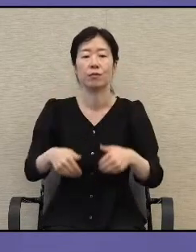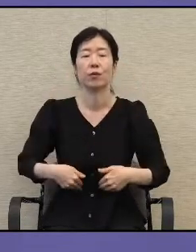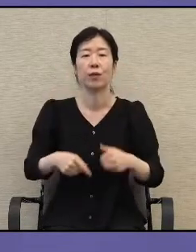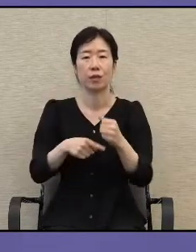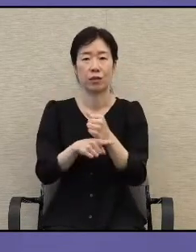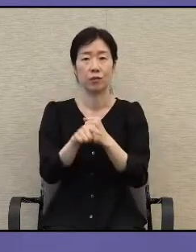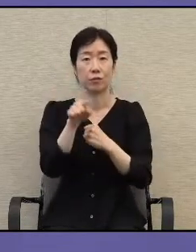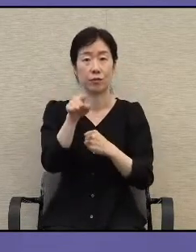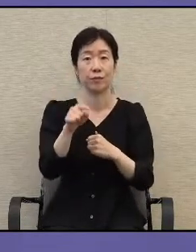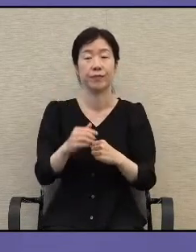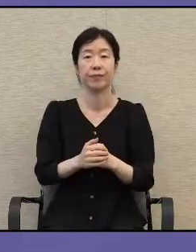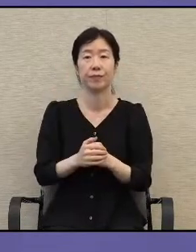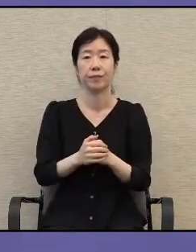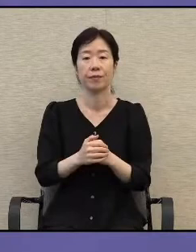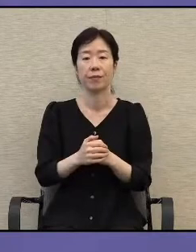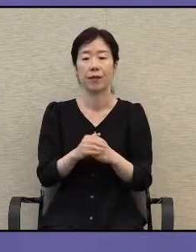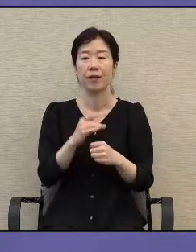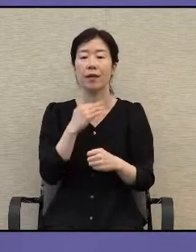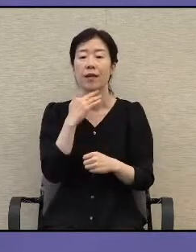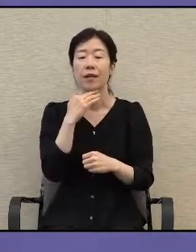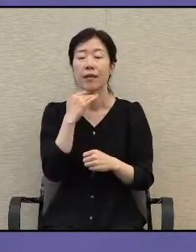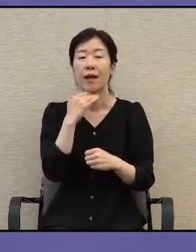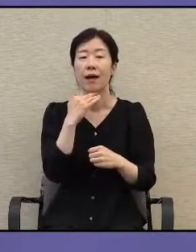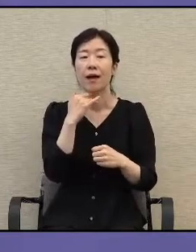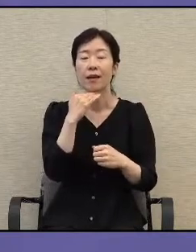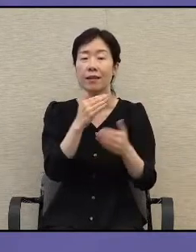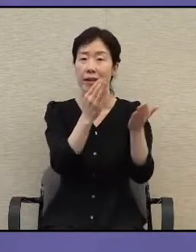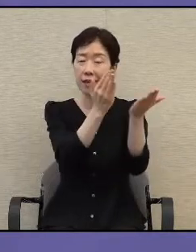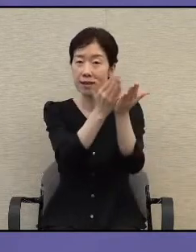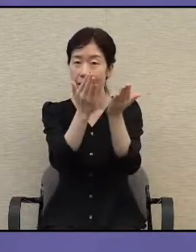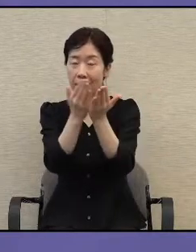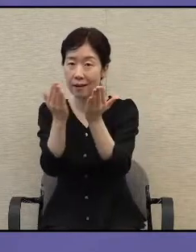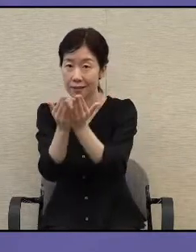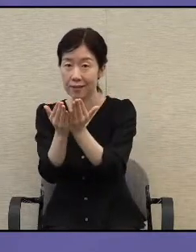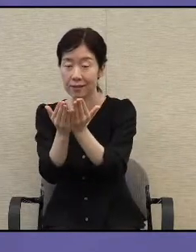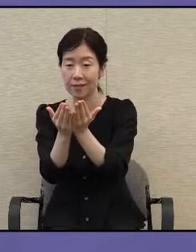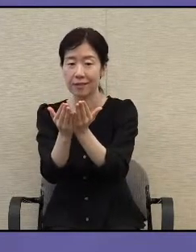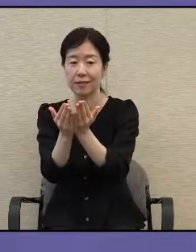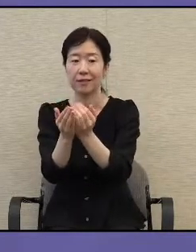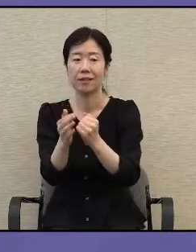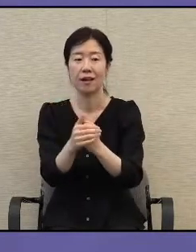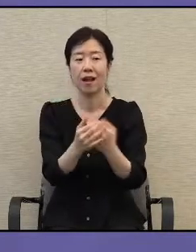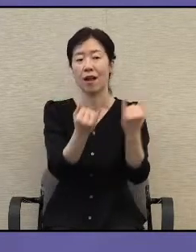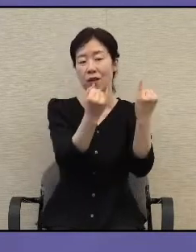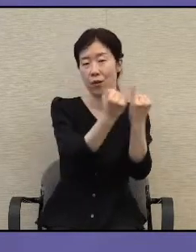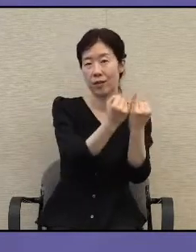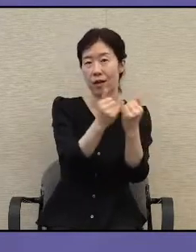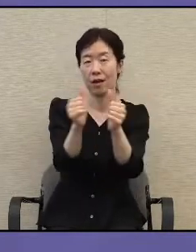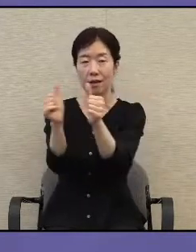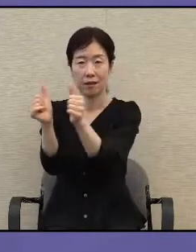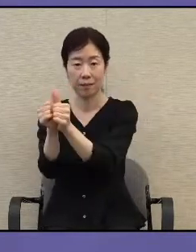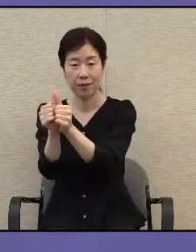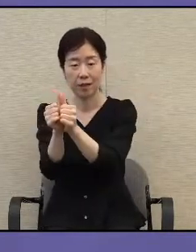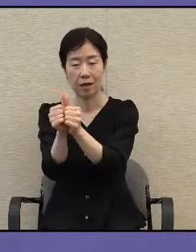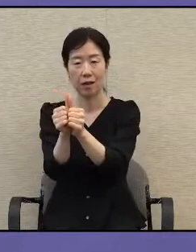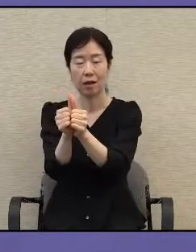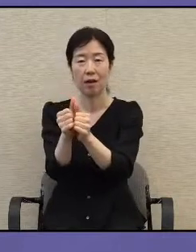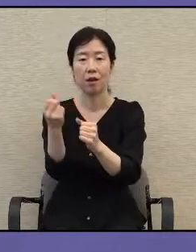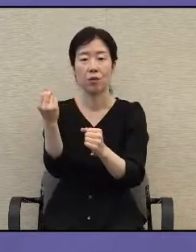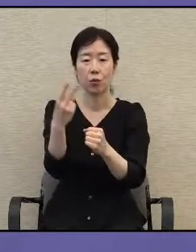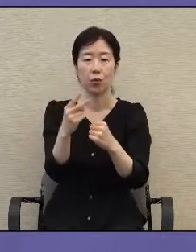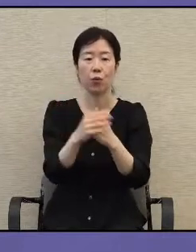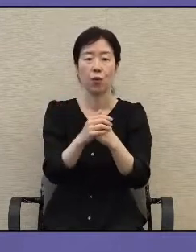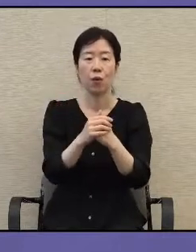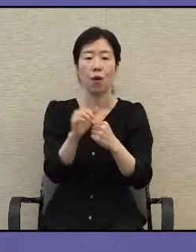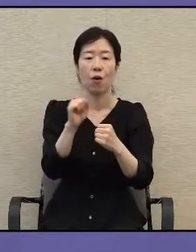코로나19와 생애주기별 이런 정신과 특성에 따른 이 개입 방향은 따라서 이렇게 젊은 연령층, 여성의 정신건강에 더욱 치명적인 영향을